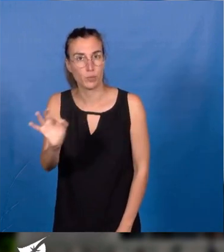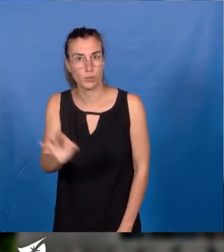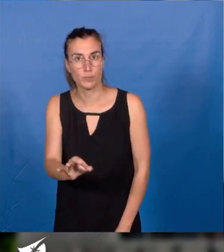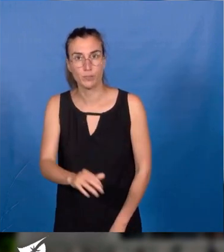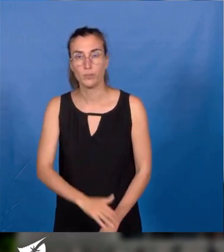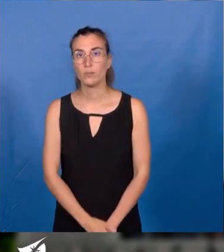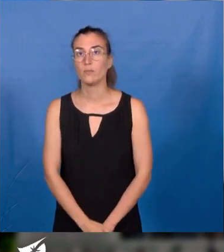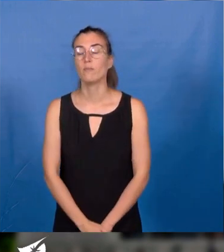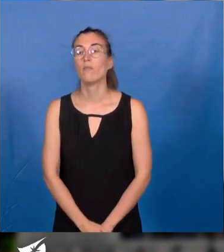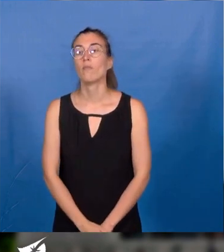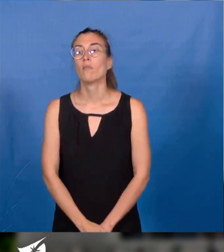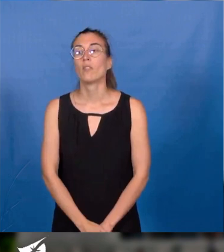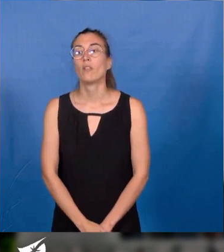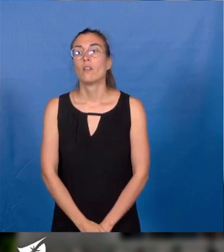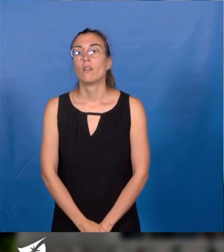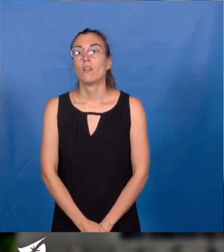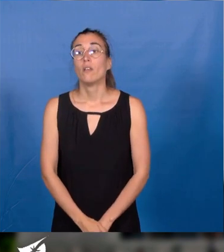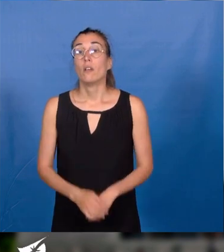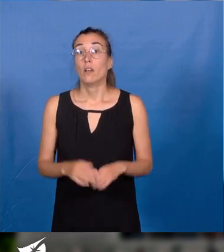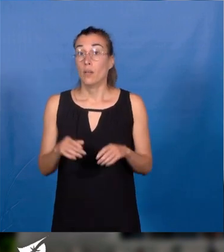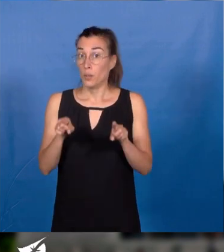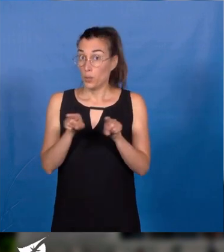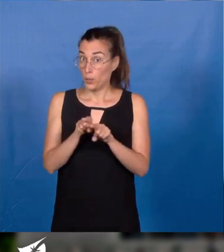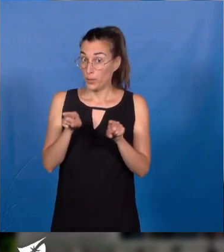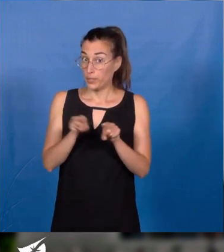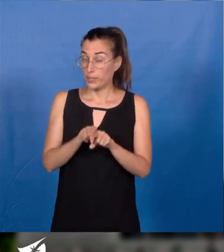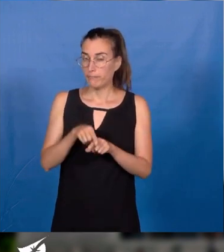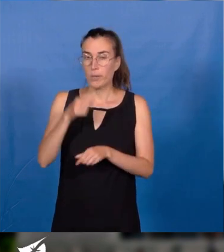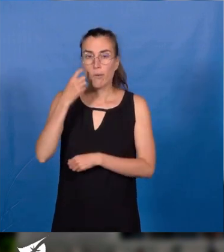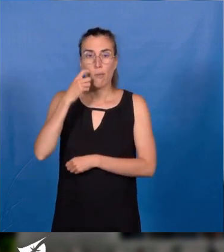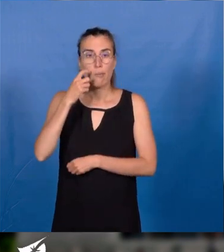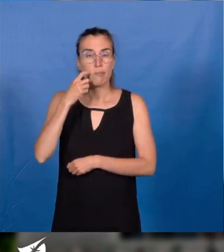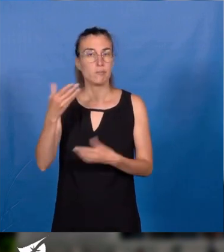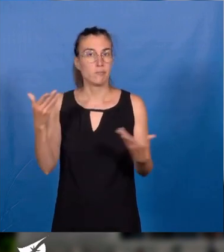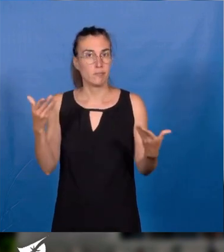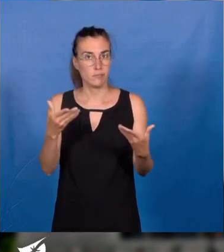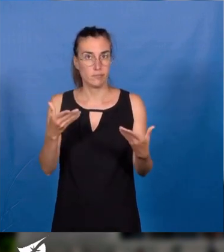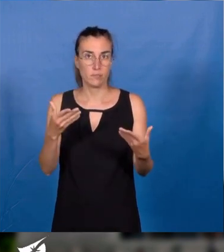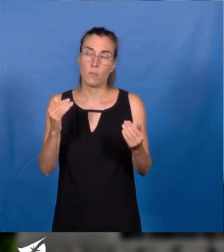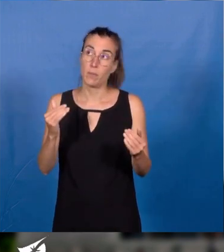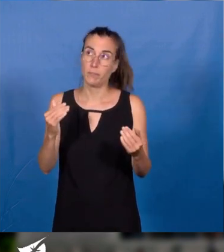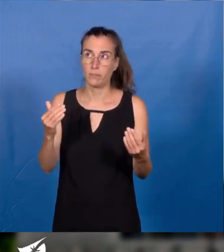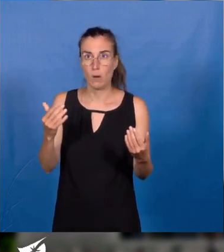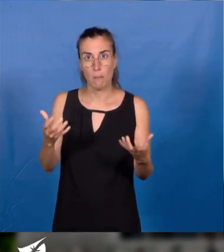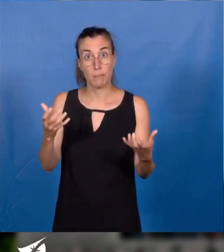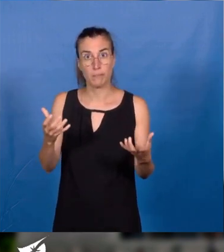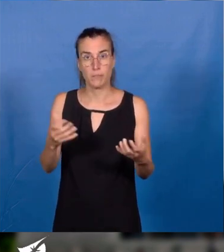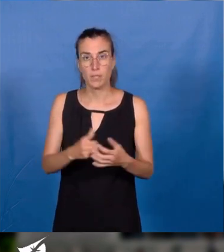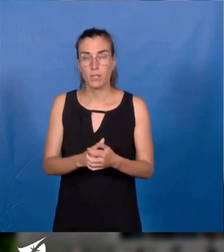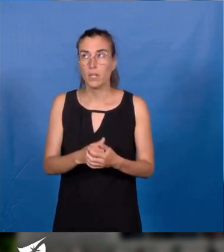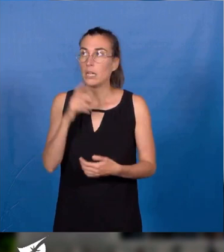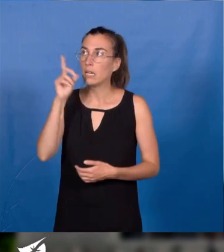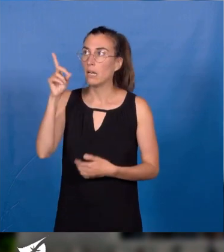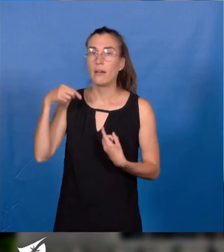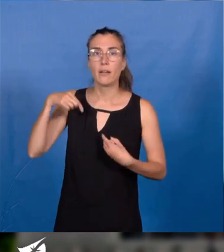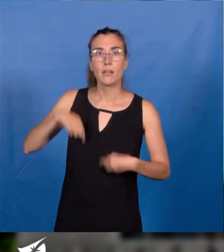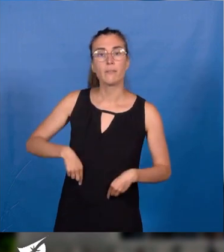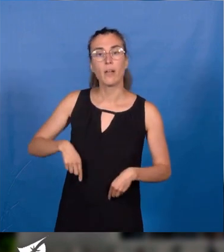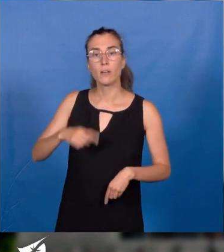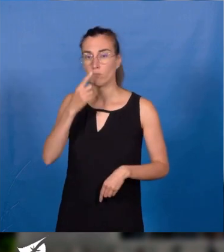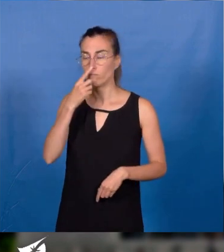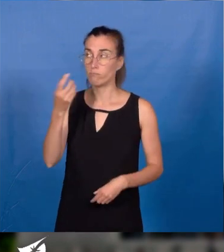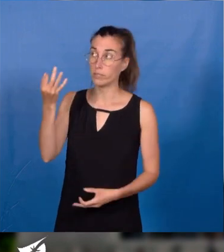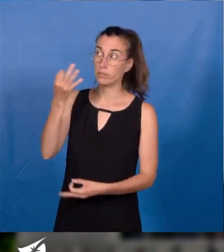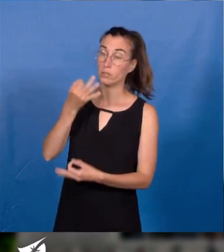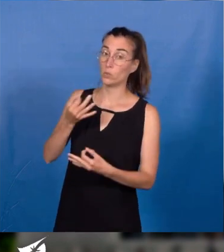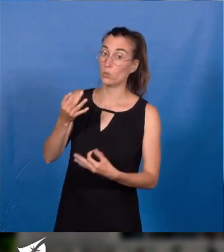Dernière observation, qui n'est pas des moindres, on commence à entendre de la part de l'État une petite musique qui